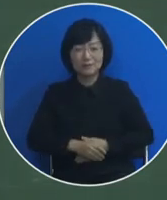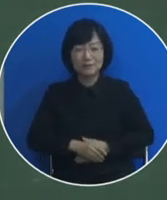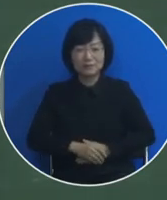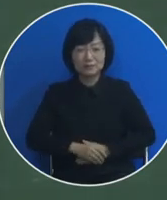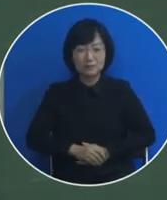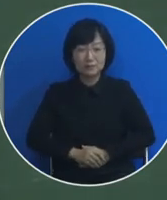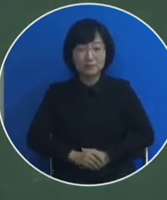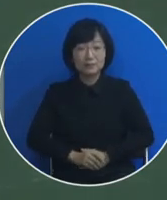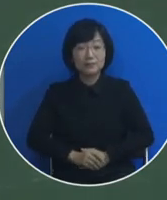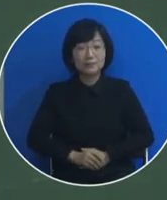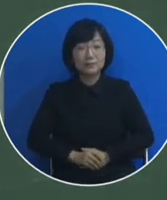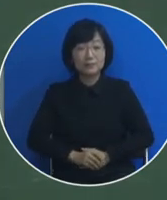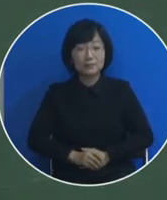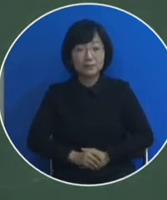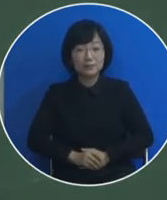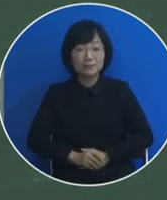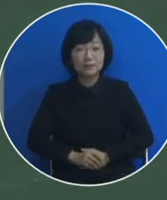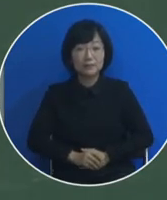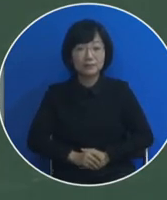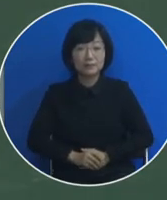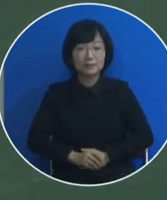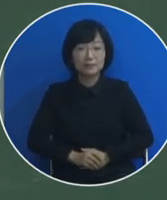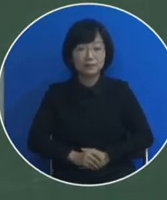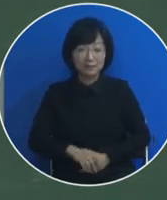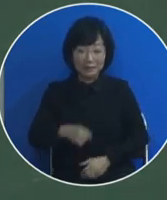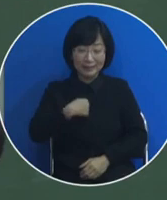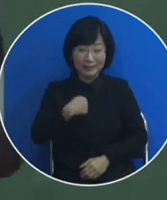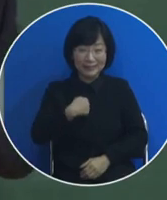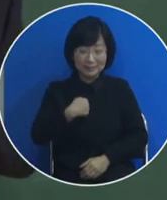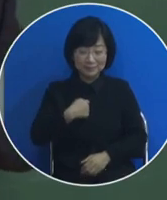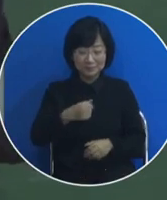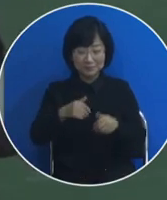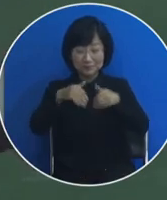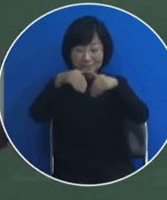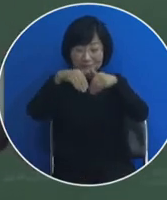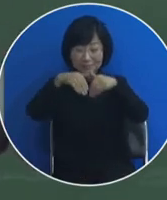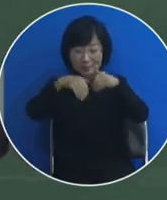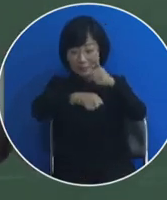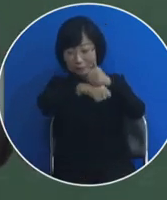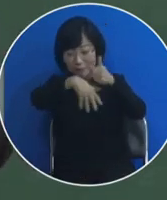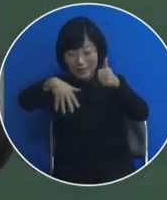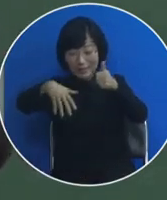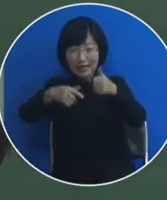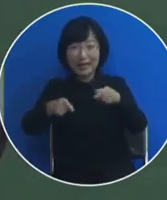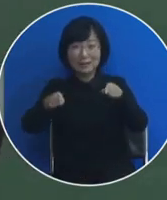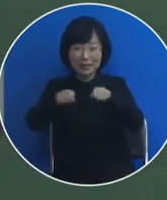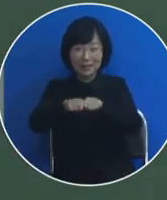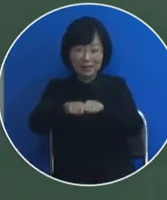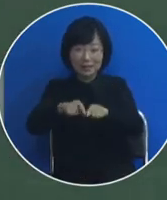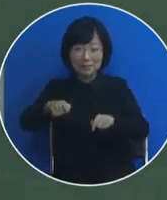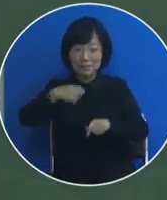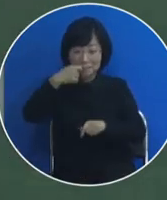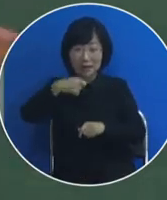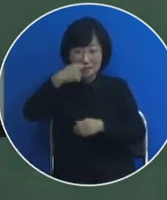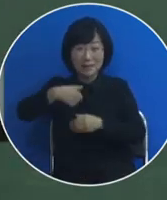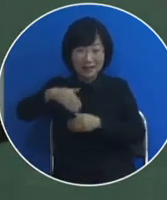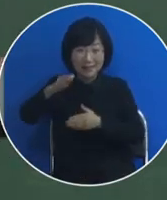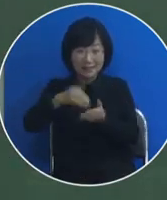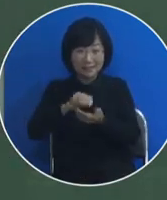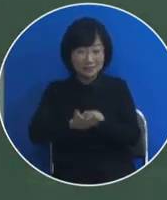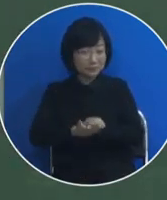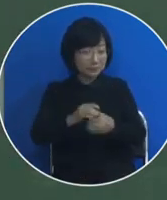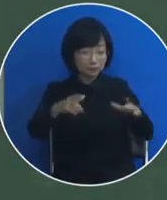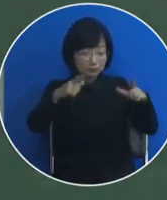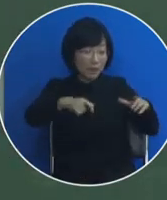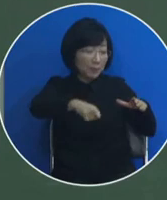이제 우리 팀들이 식사를 하러 간 거예요. The one time I went with my team members to have a meal. 우리도 식사 옆에 사람 식사